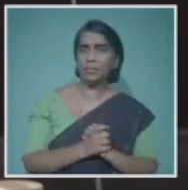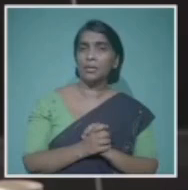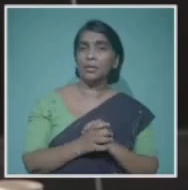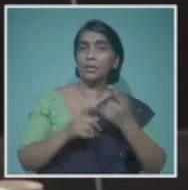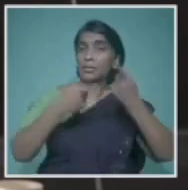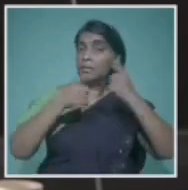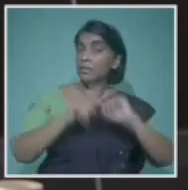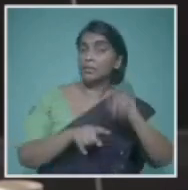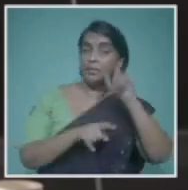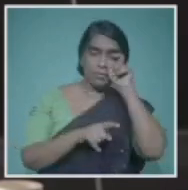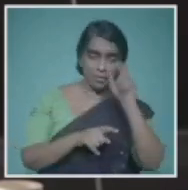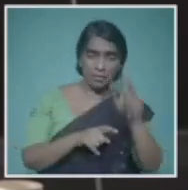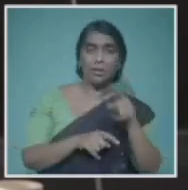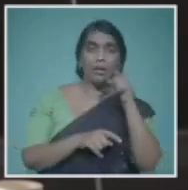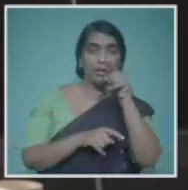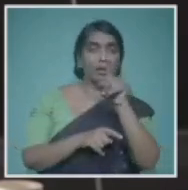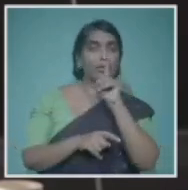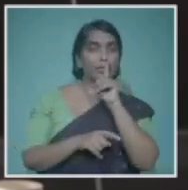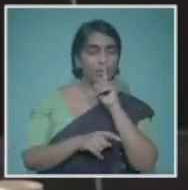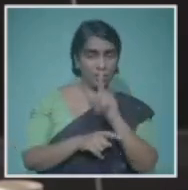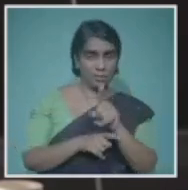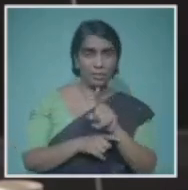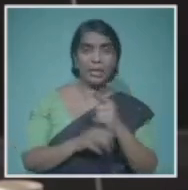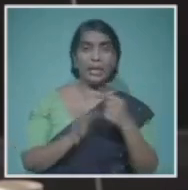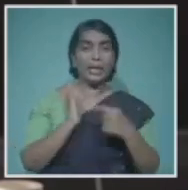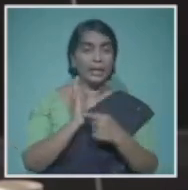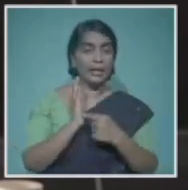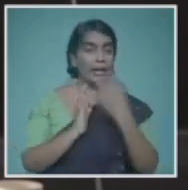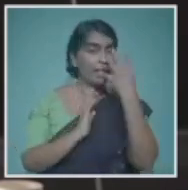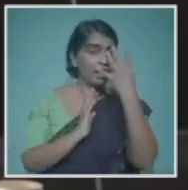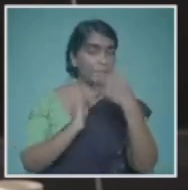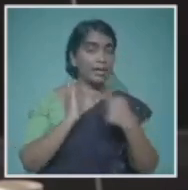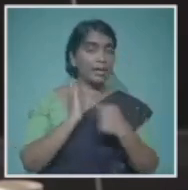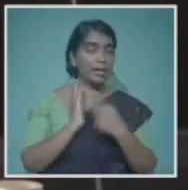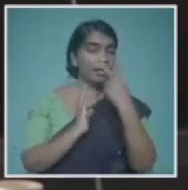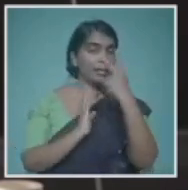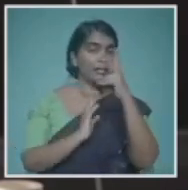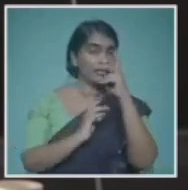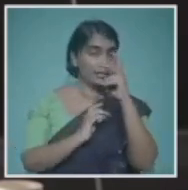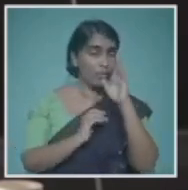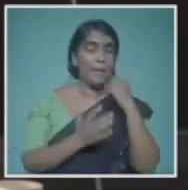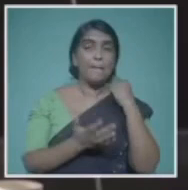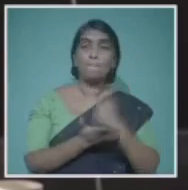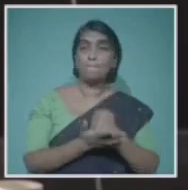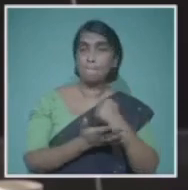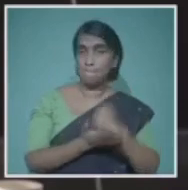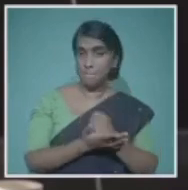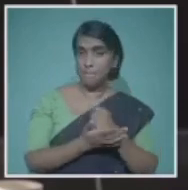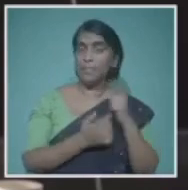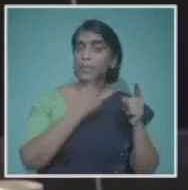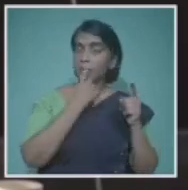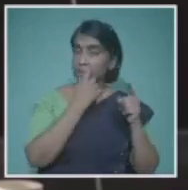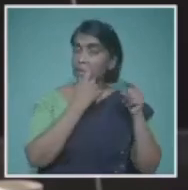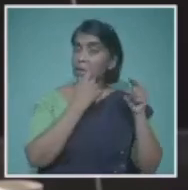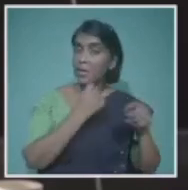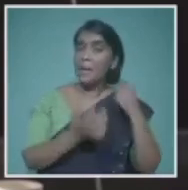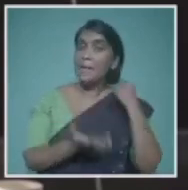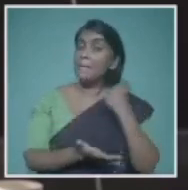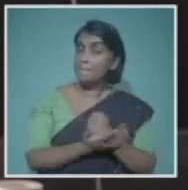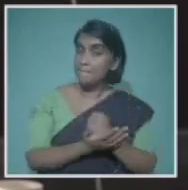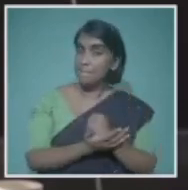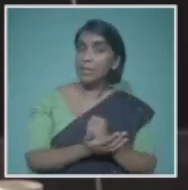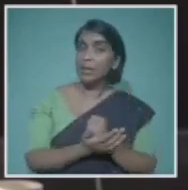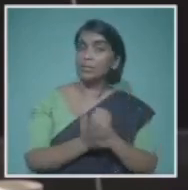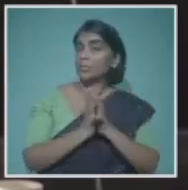අනිත් පැත්ත බලන්න. ඔබ කිව්වා ට්‍රිලියන් 4න් ට්‍රිලියන 2.5ක් තියෙන්නේ මහ බැංකුවට කියලා. එතකොට මහ